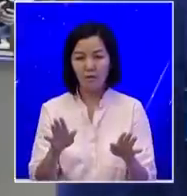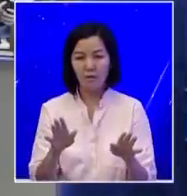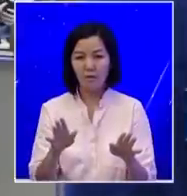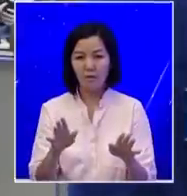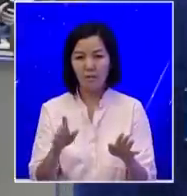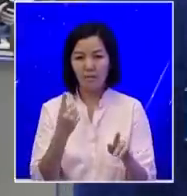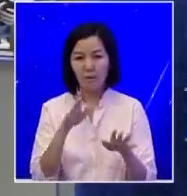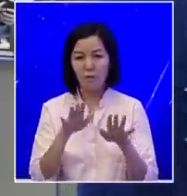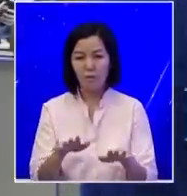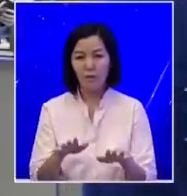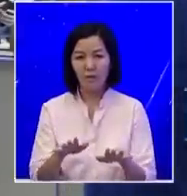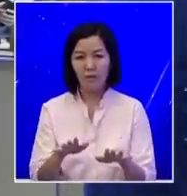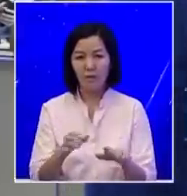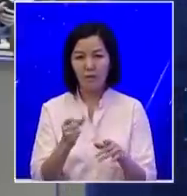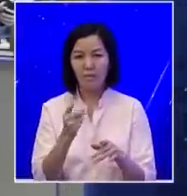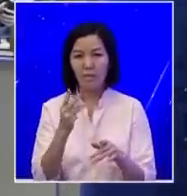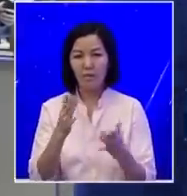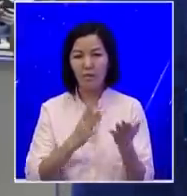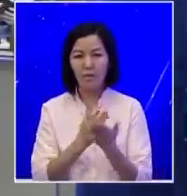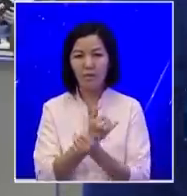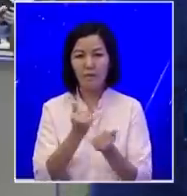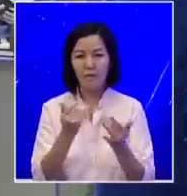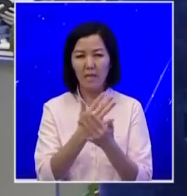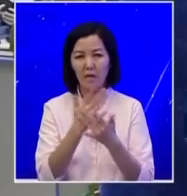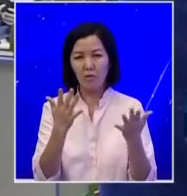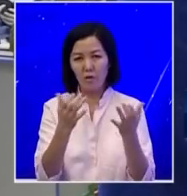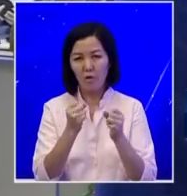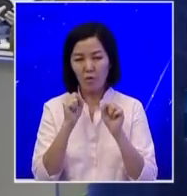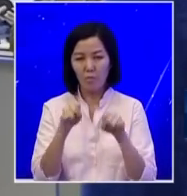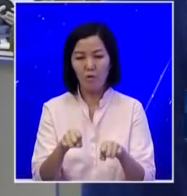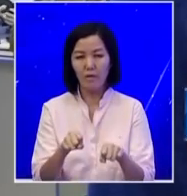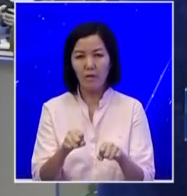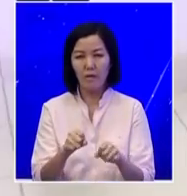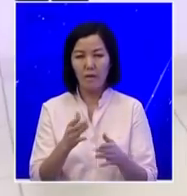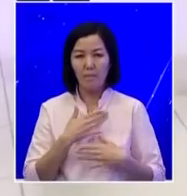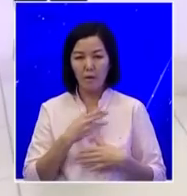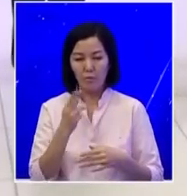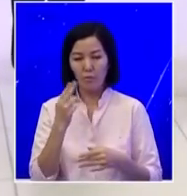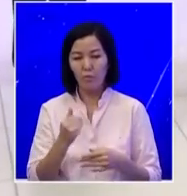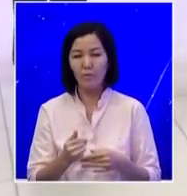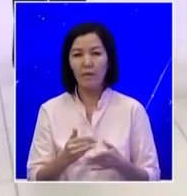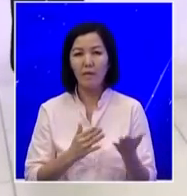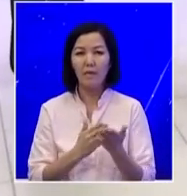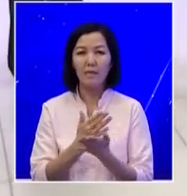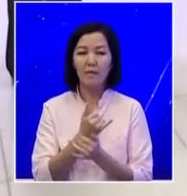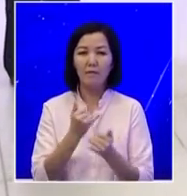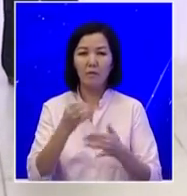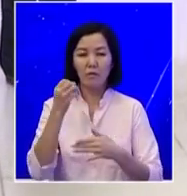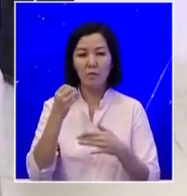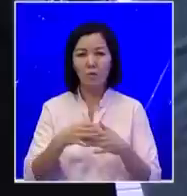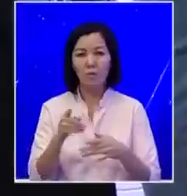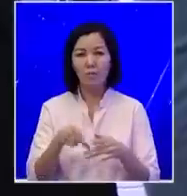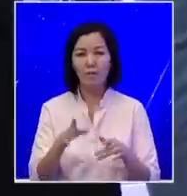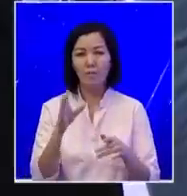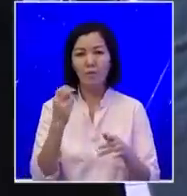Бір жерде бір ғана қызмет түрі емес, бірнеше қызмет түрі бар. Сол жағы маған ыңғайлы болды. Сервистік орталық аумағы